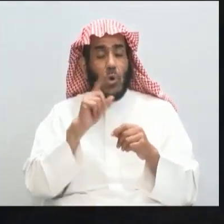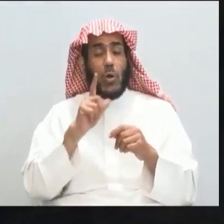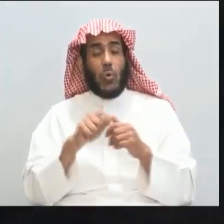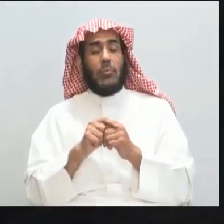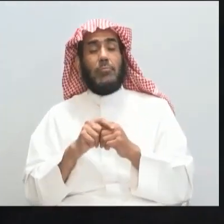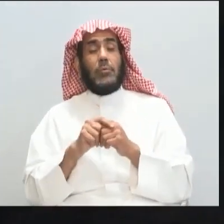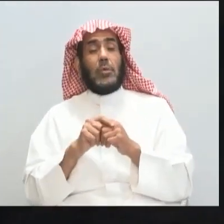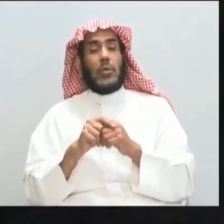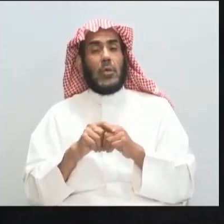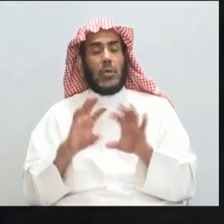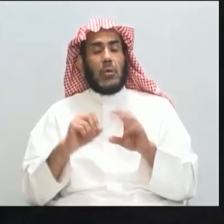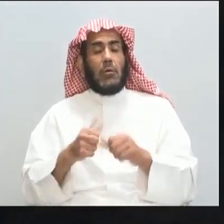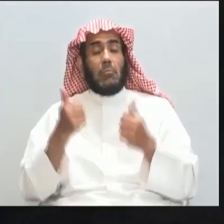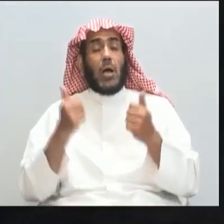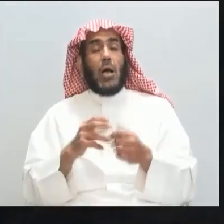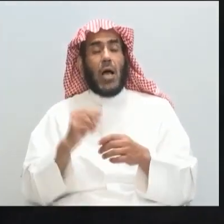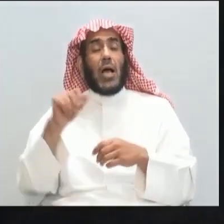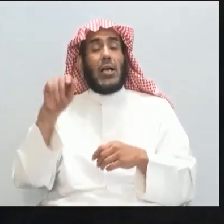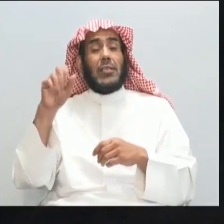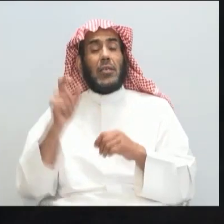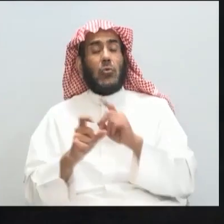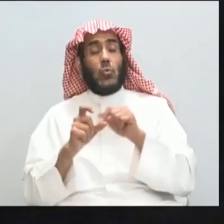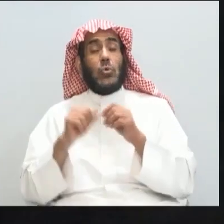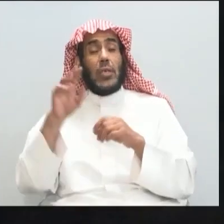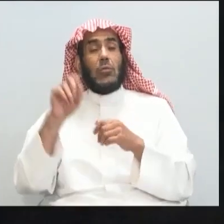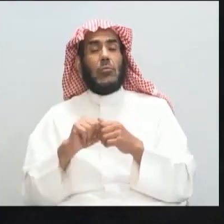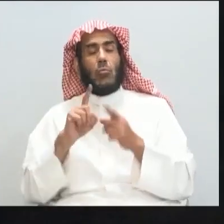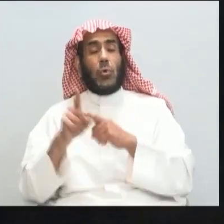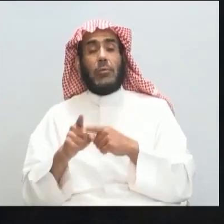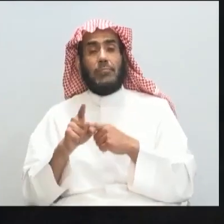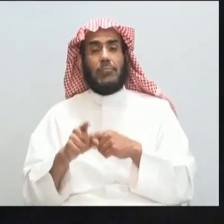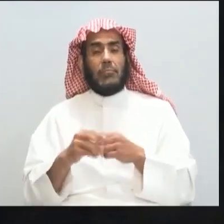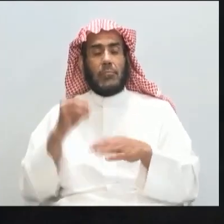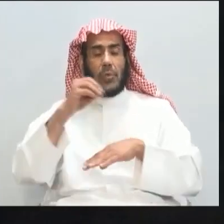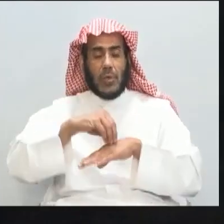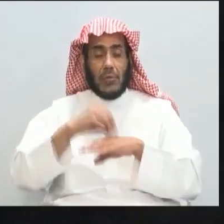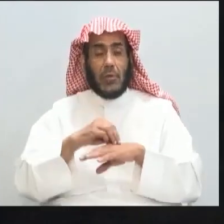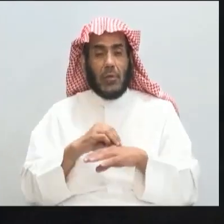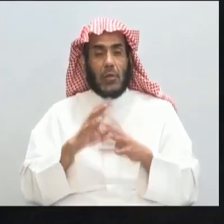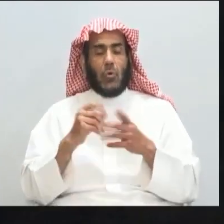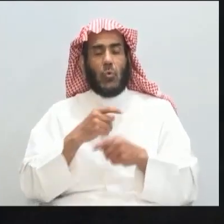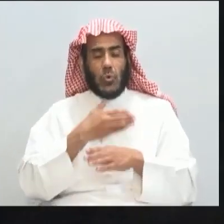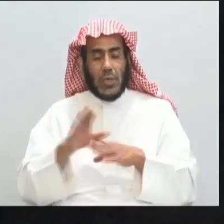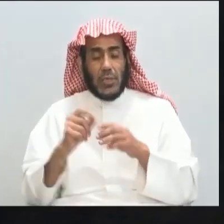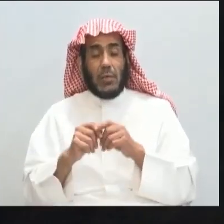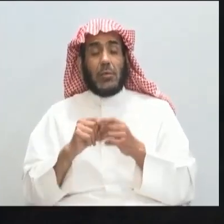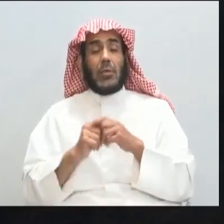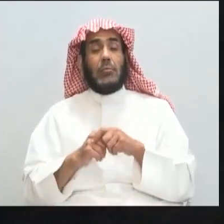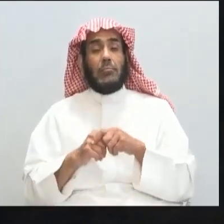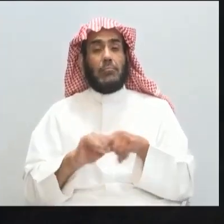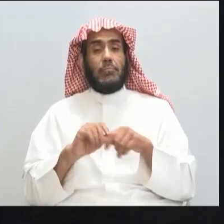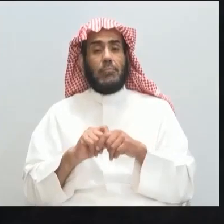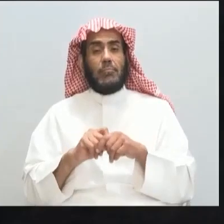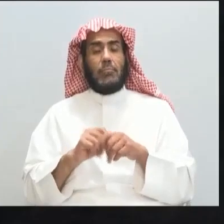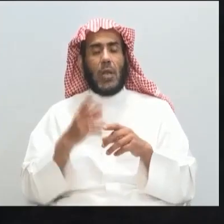اقول ما احسن زيد هنا ايضا اضافه لو لو ازيلت علامه الترقيم